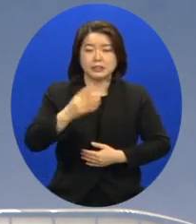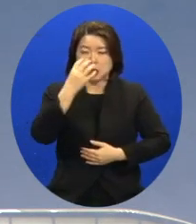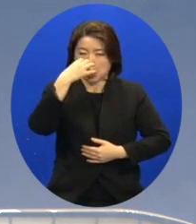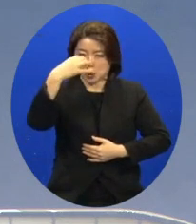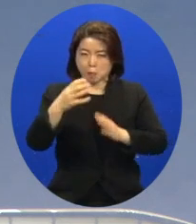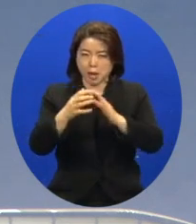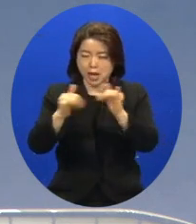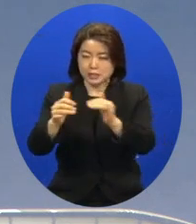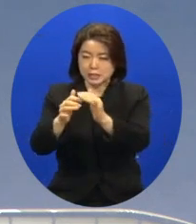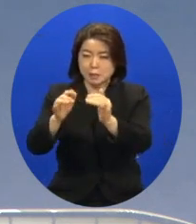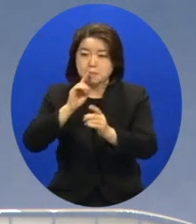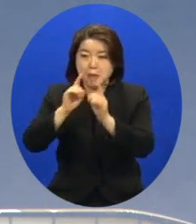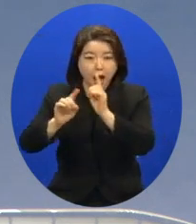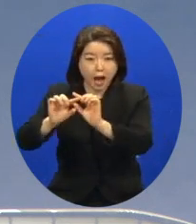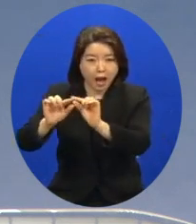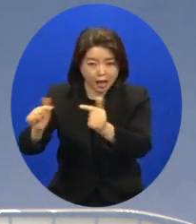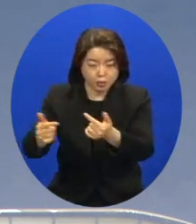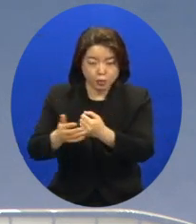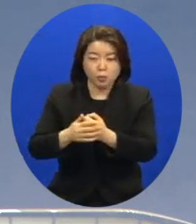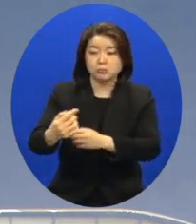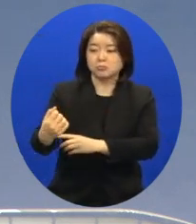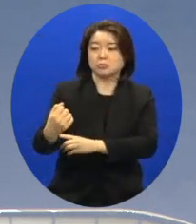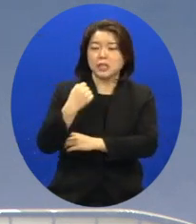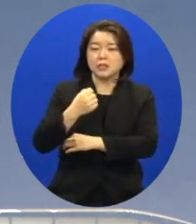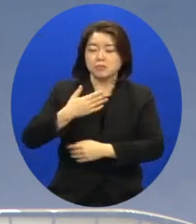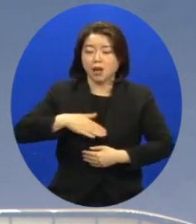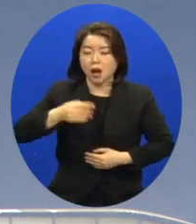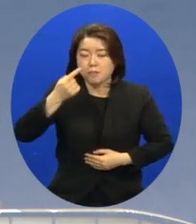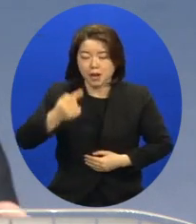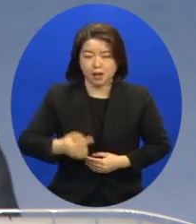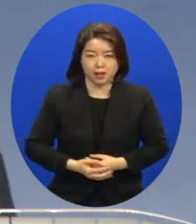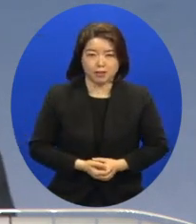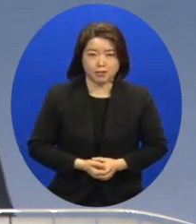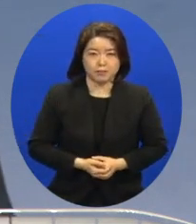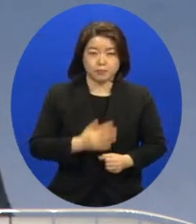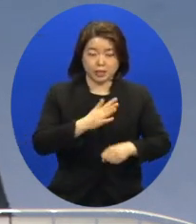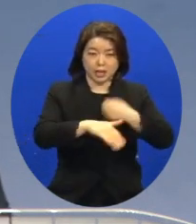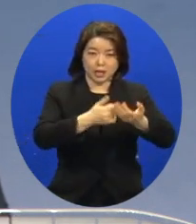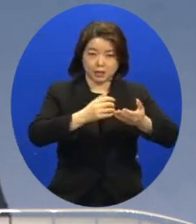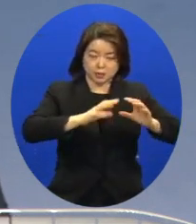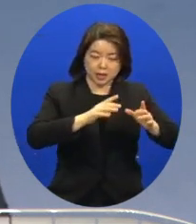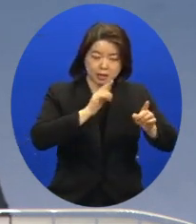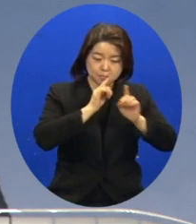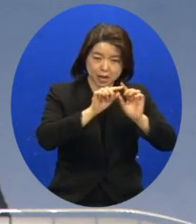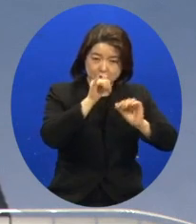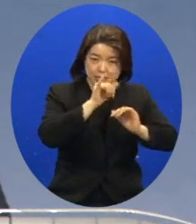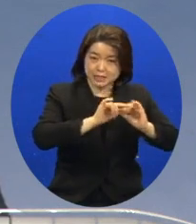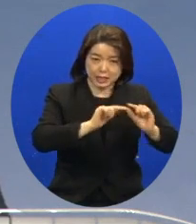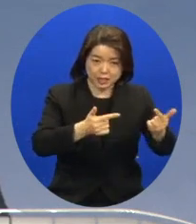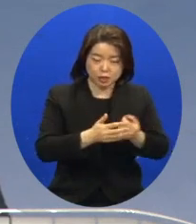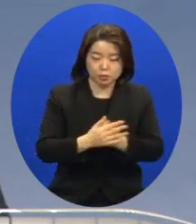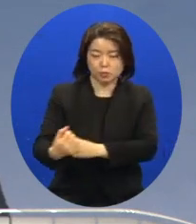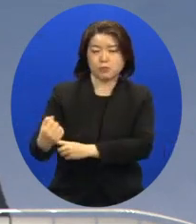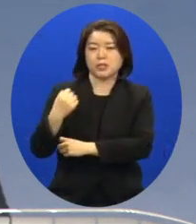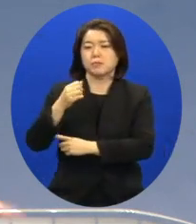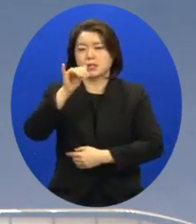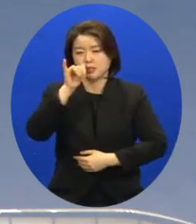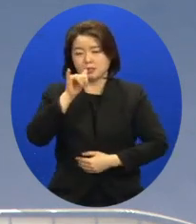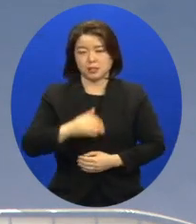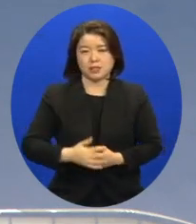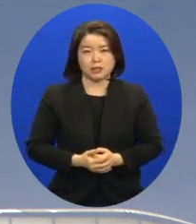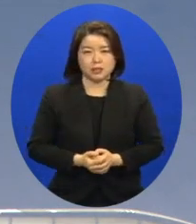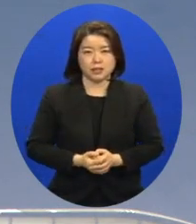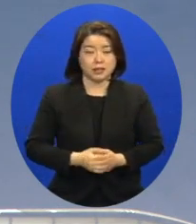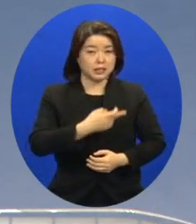교만해진 사람들의 말이 아니라 능력을 알아보겠습니다. 하나님의 나라는 말에 있지 아니하고 능력에 있습니다.